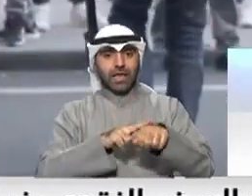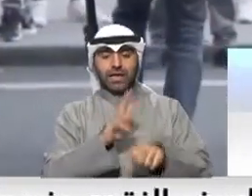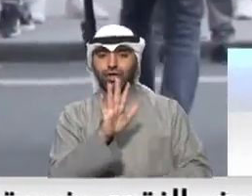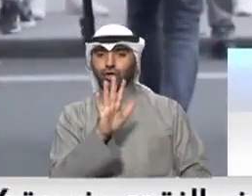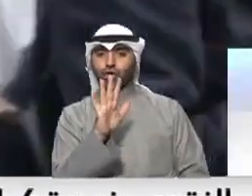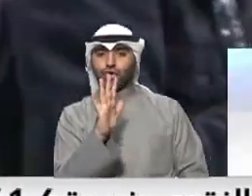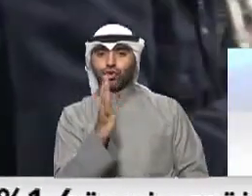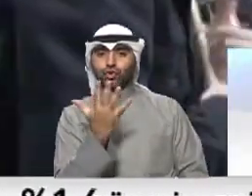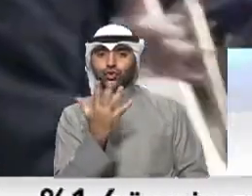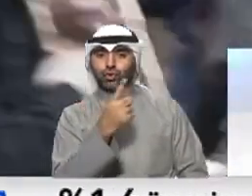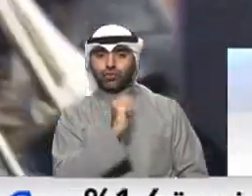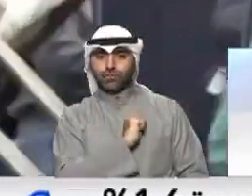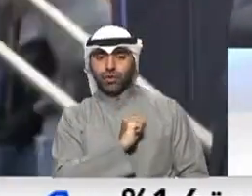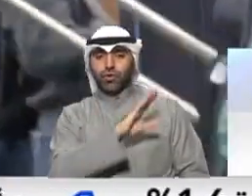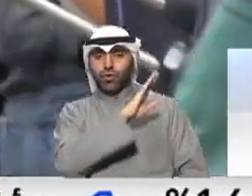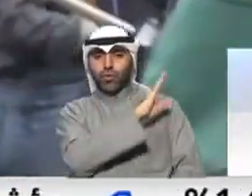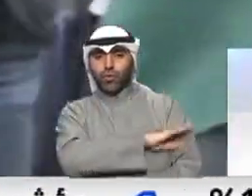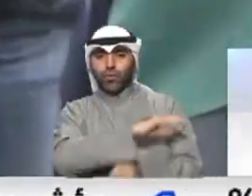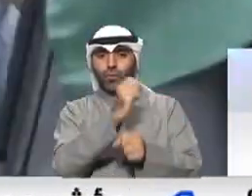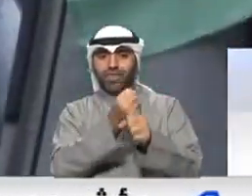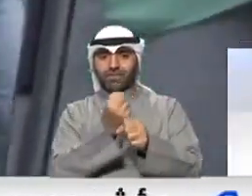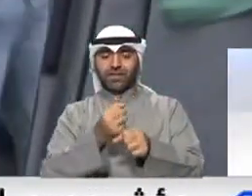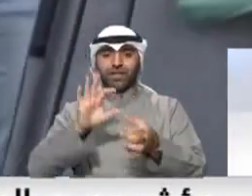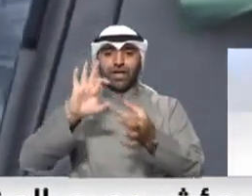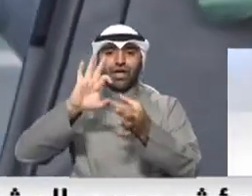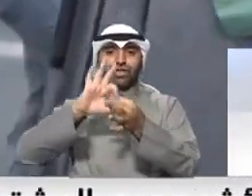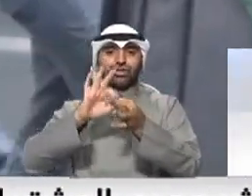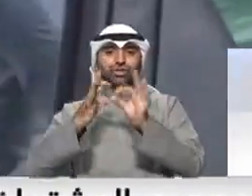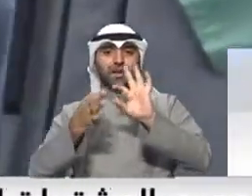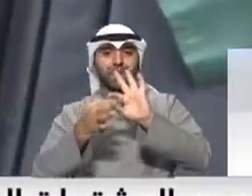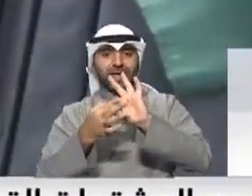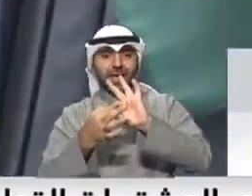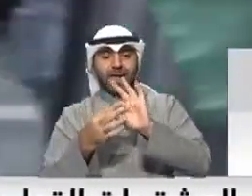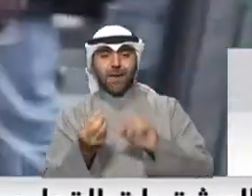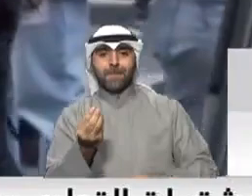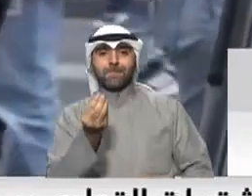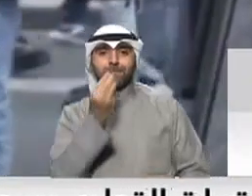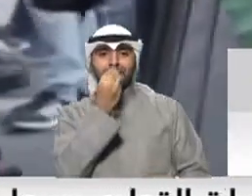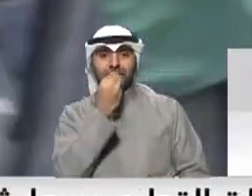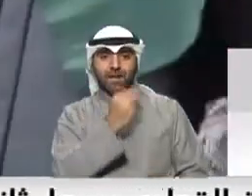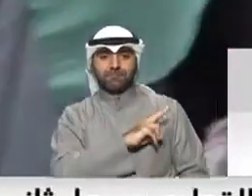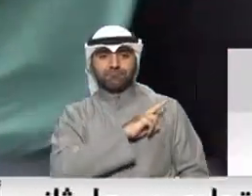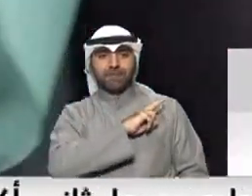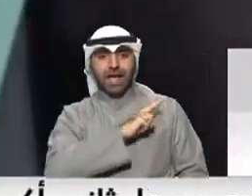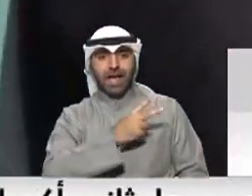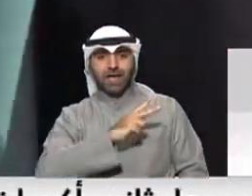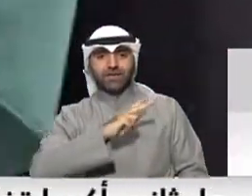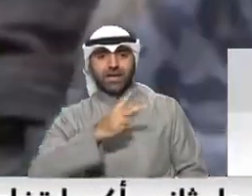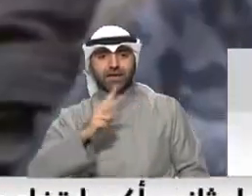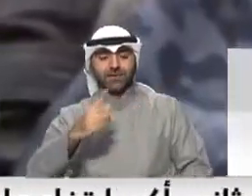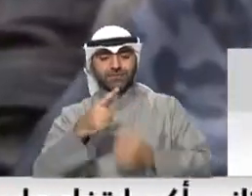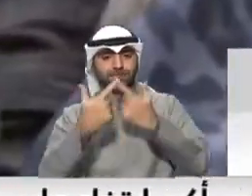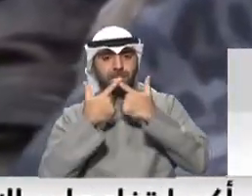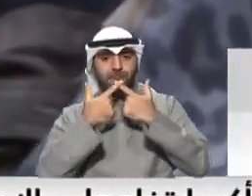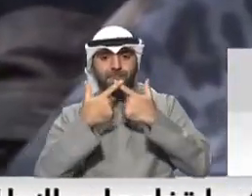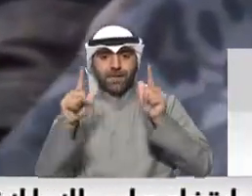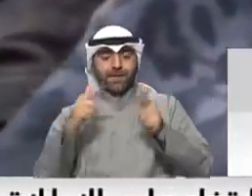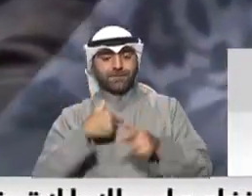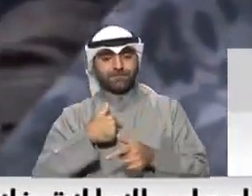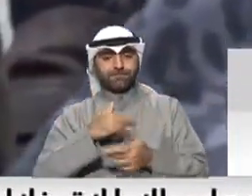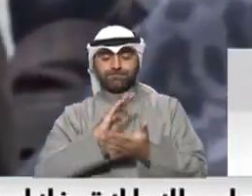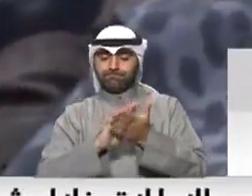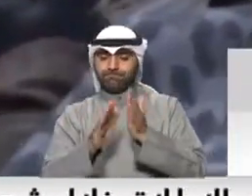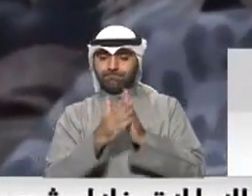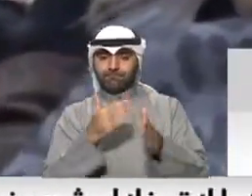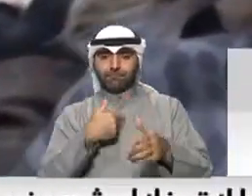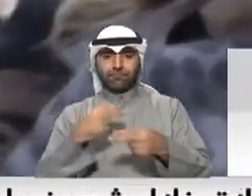المناقشات في مجلس الشيوخ والتي يفترض ان تنتهي الجمعه في المقابل الحكومه الفرنسيه رفضت تراجع حتى الان